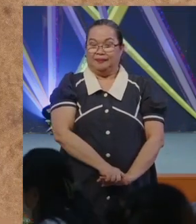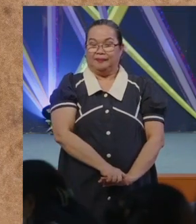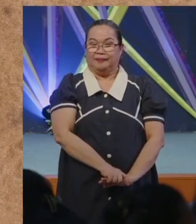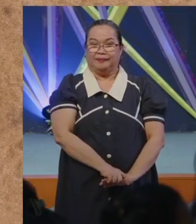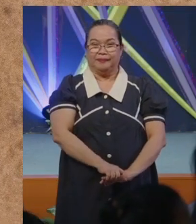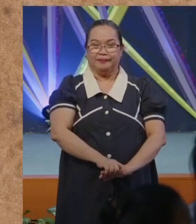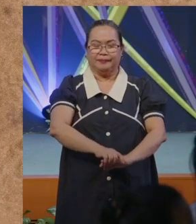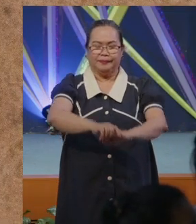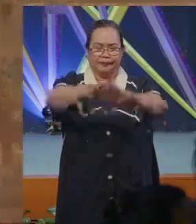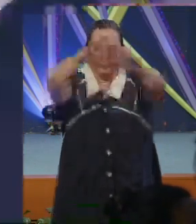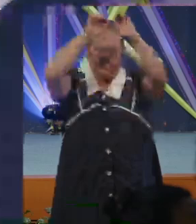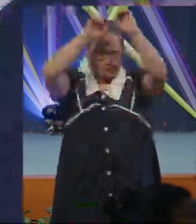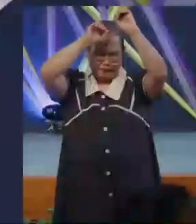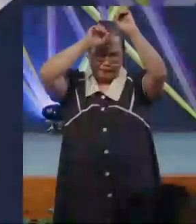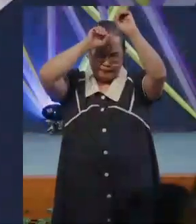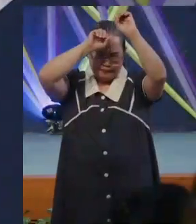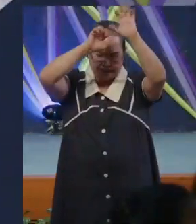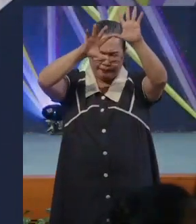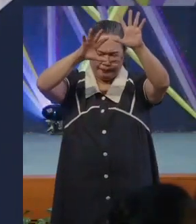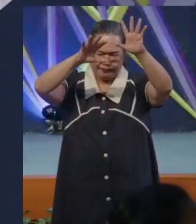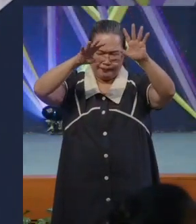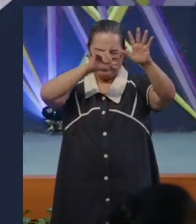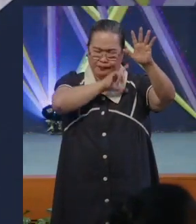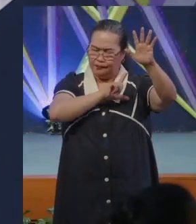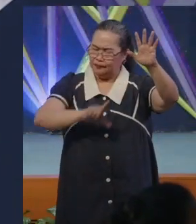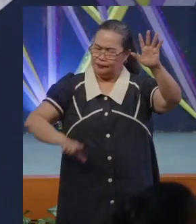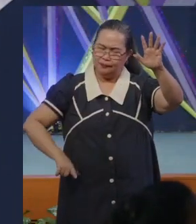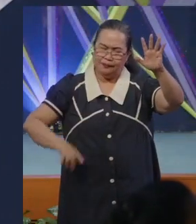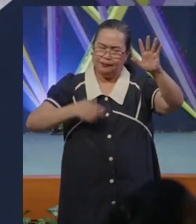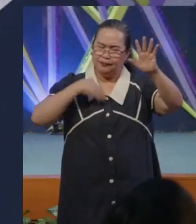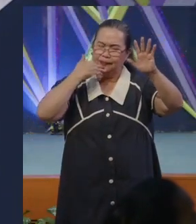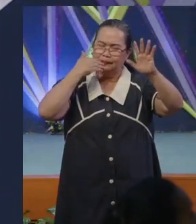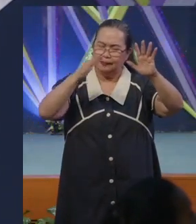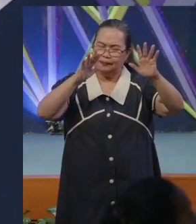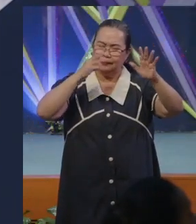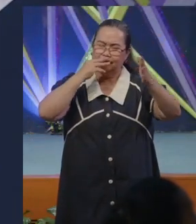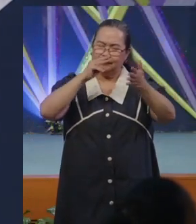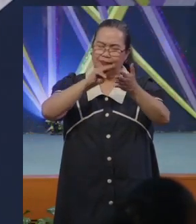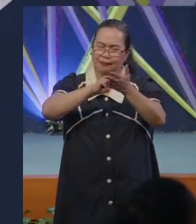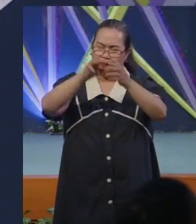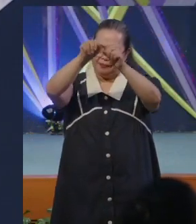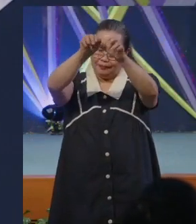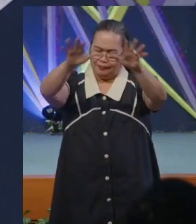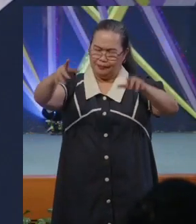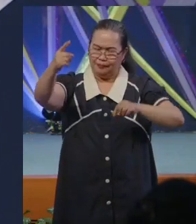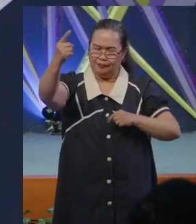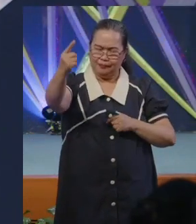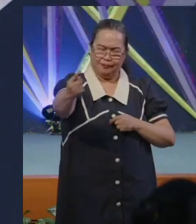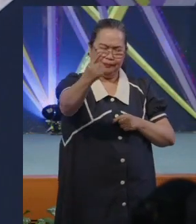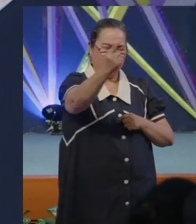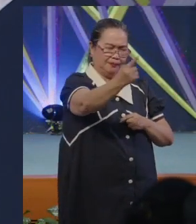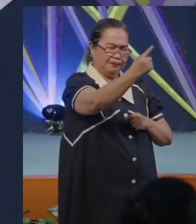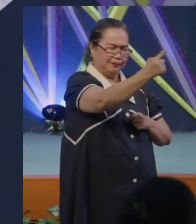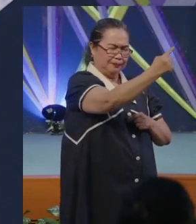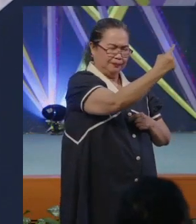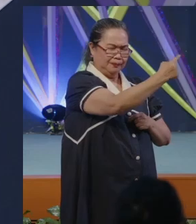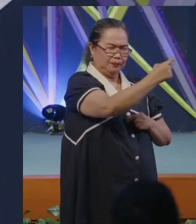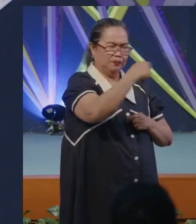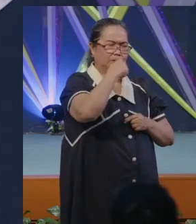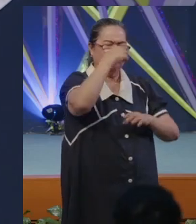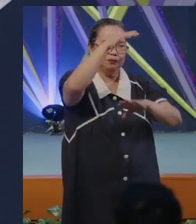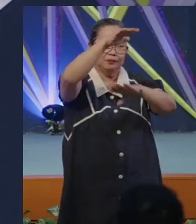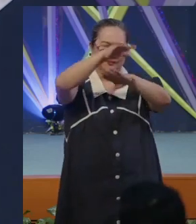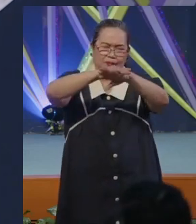Panginoon, marami pong salamat sa inyong mensahe sa amin ngayong hapong ito. Kayo pong magpala sa bawat isa sa amin. Yung mga tinatawag